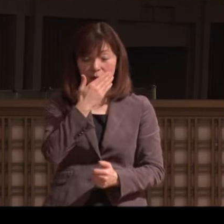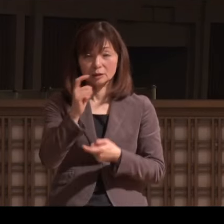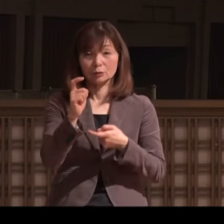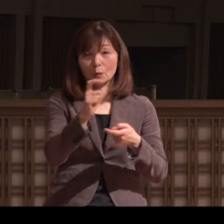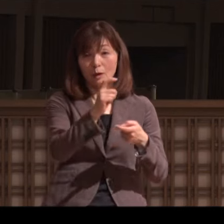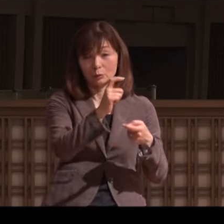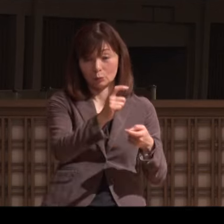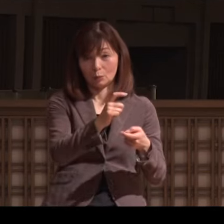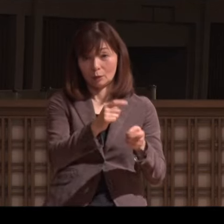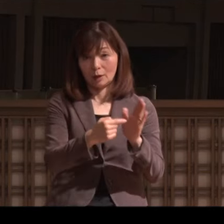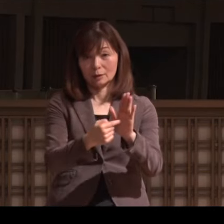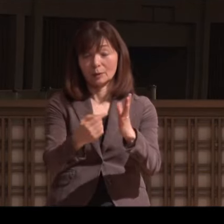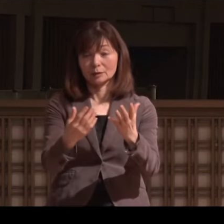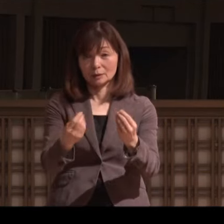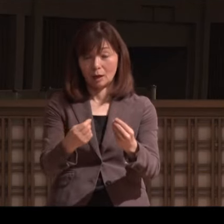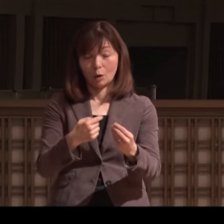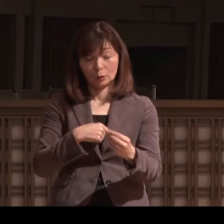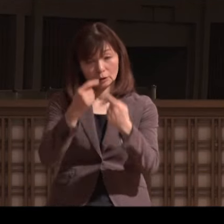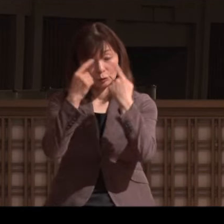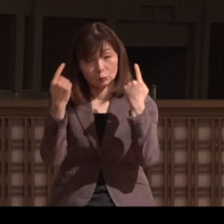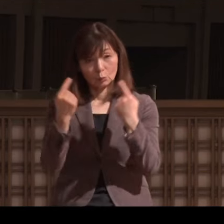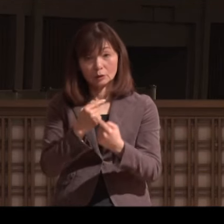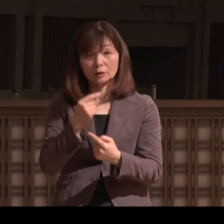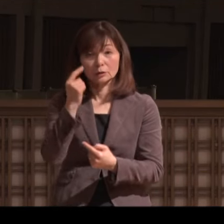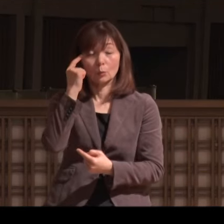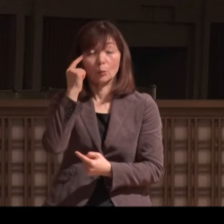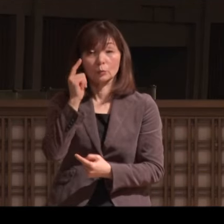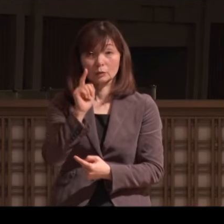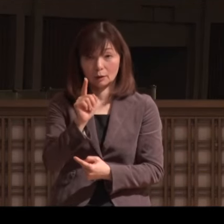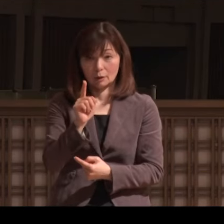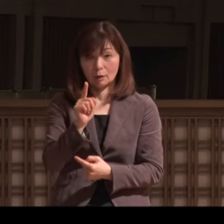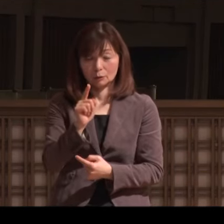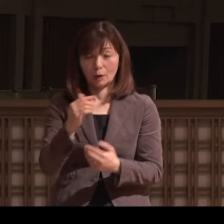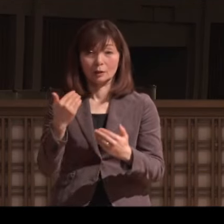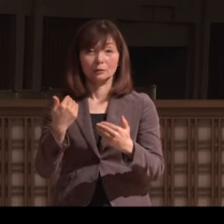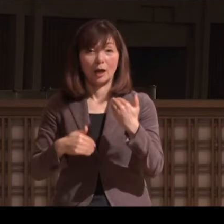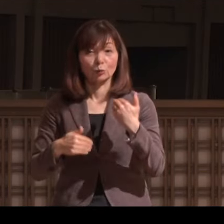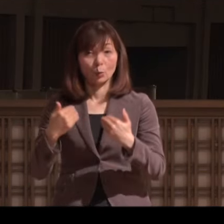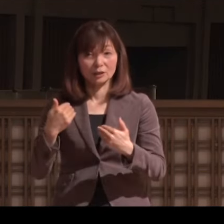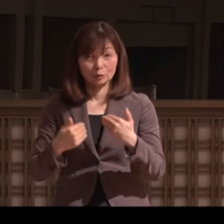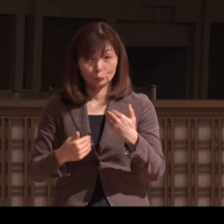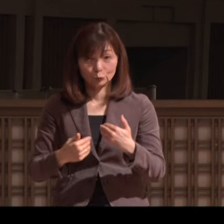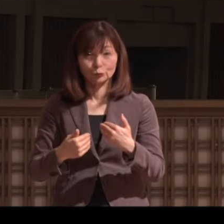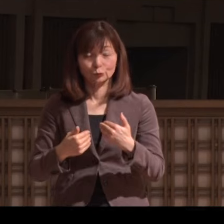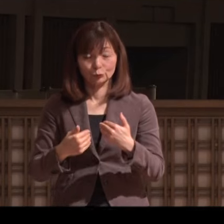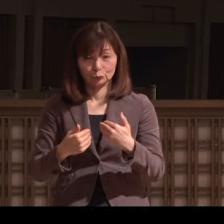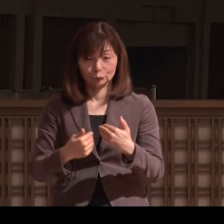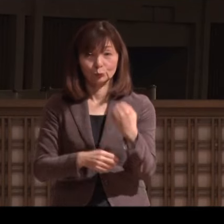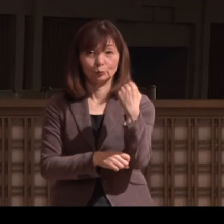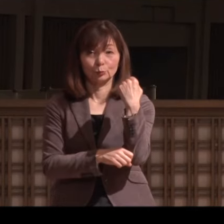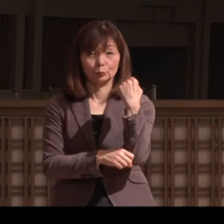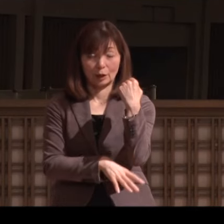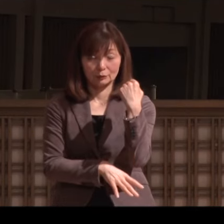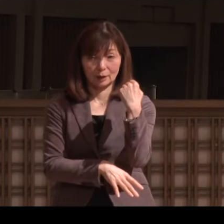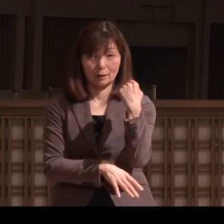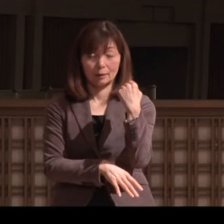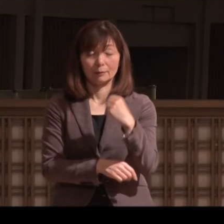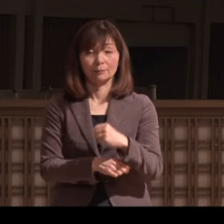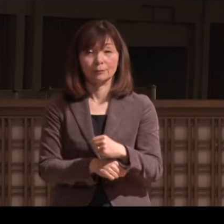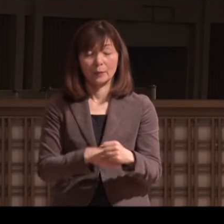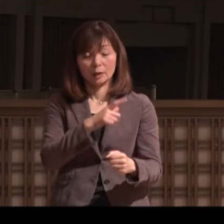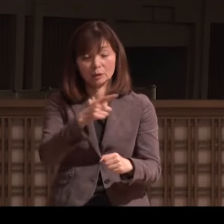ますあの特にに私が個人的にえ思ったのがやっぱり楽しむということの裏付けであるやはりいろんな